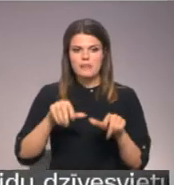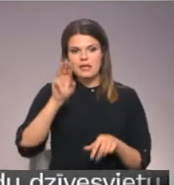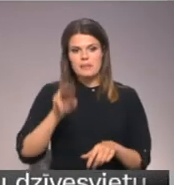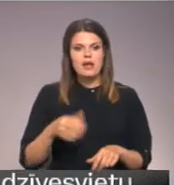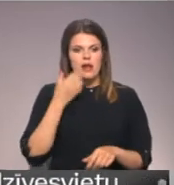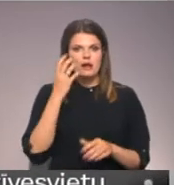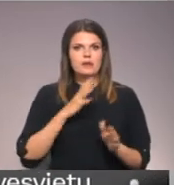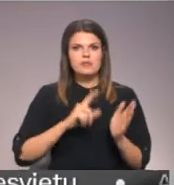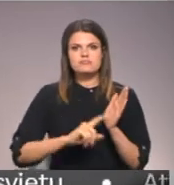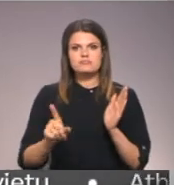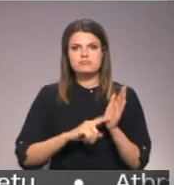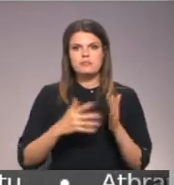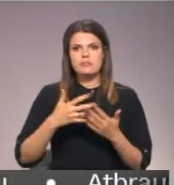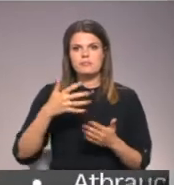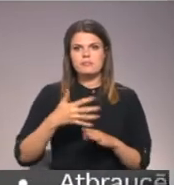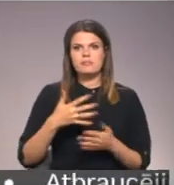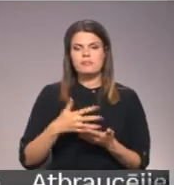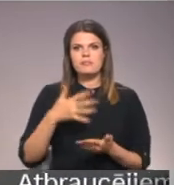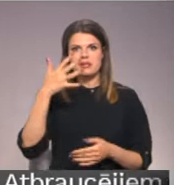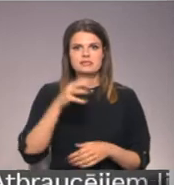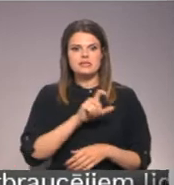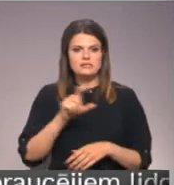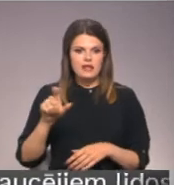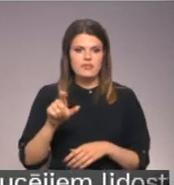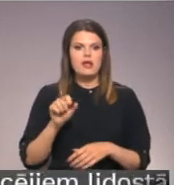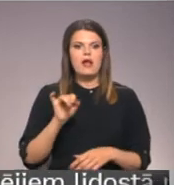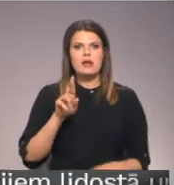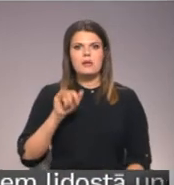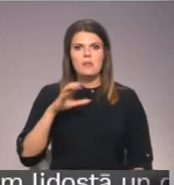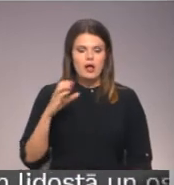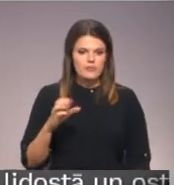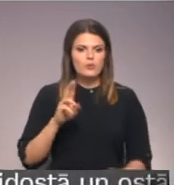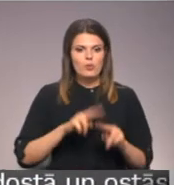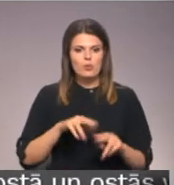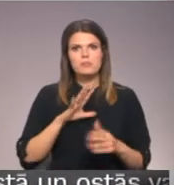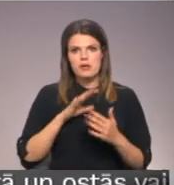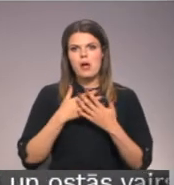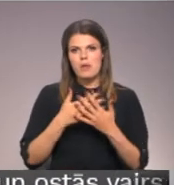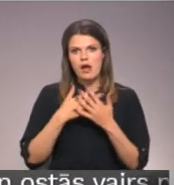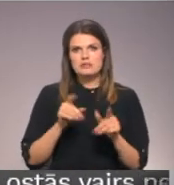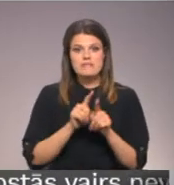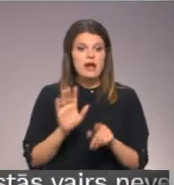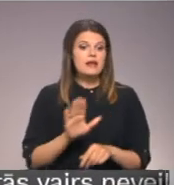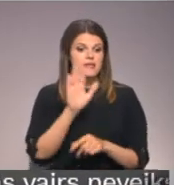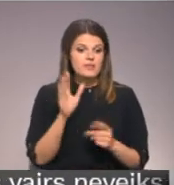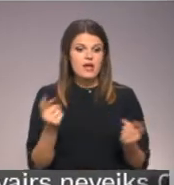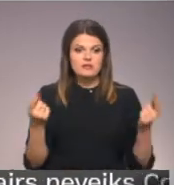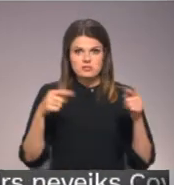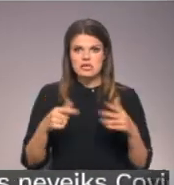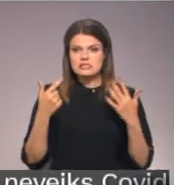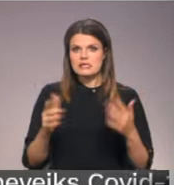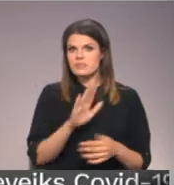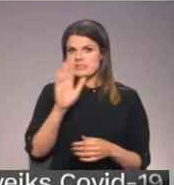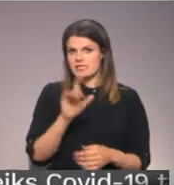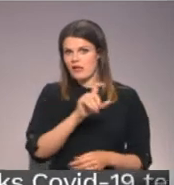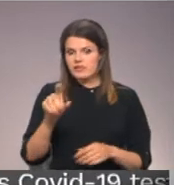5 reizes nedēļā ar Baltiku, mēs bijām vaļā ļoti aktīvi jau arī dienas laikā, 7 dienas nedēļā,